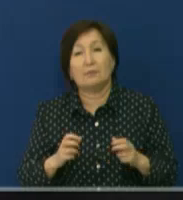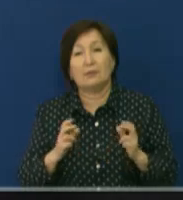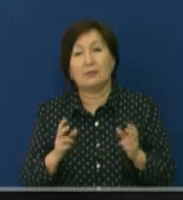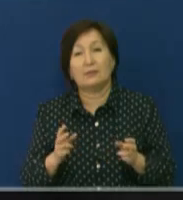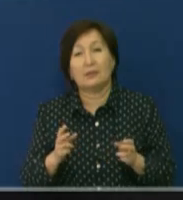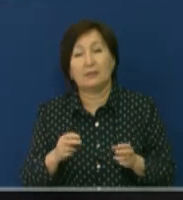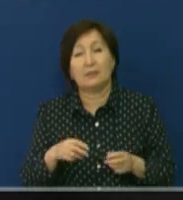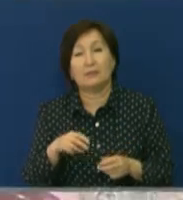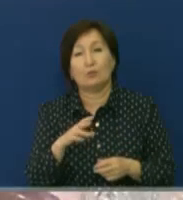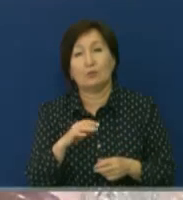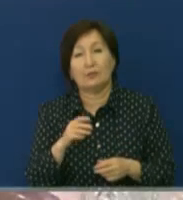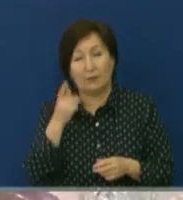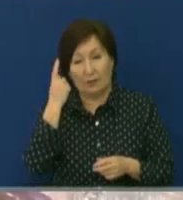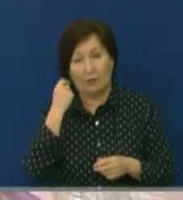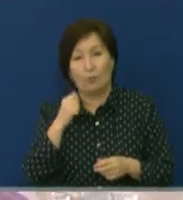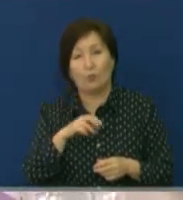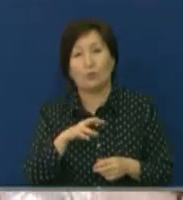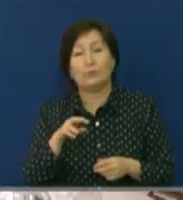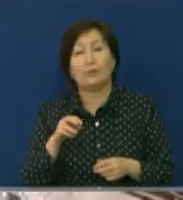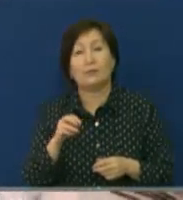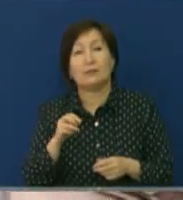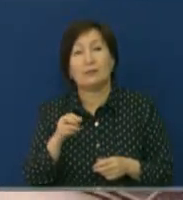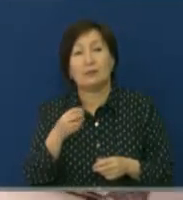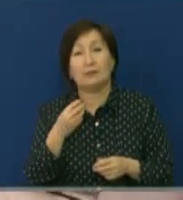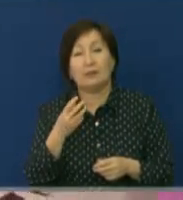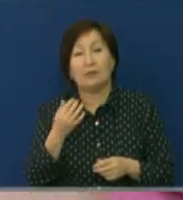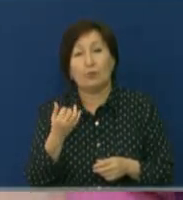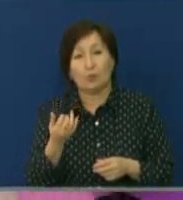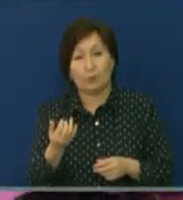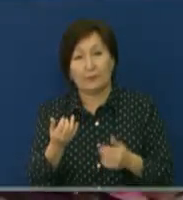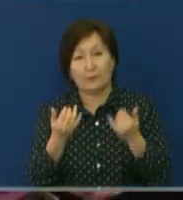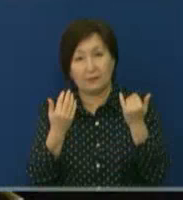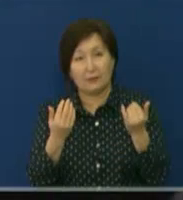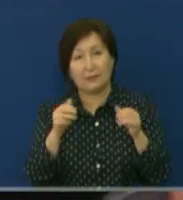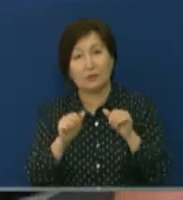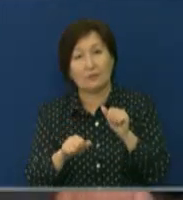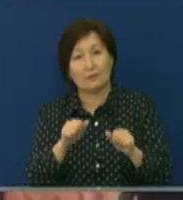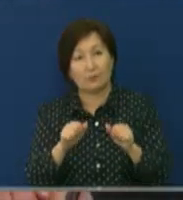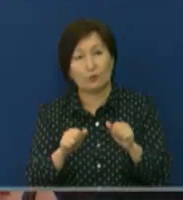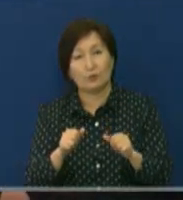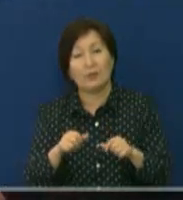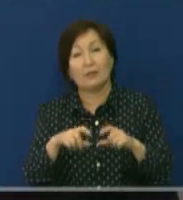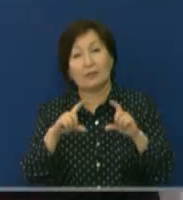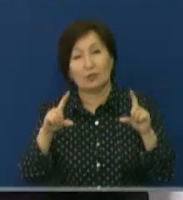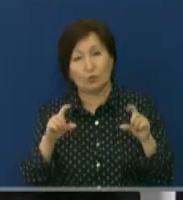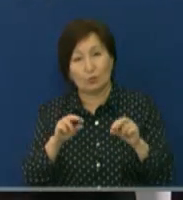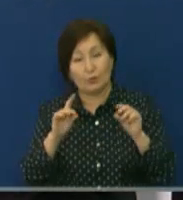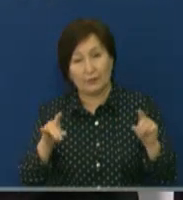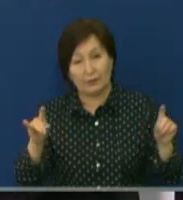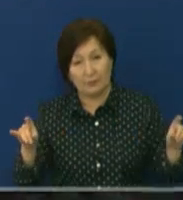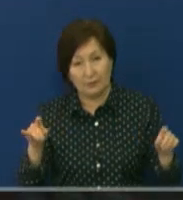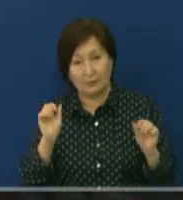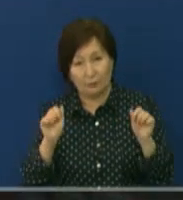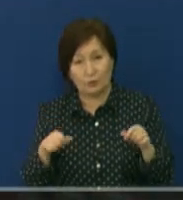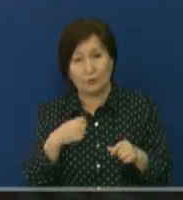исследовательские работы кроме того двери центра открыты для студентов и школьников желающих заняться изучением истории региона